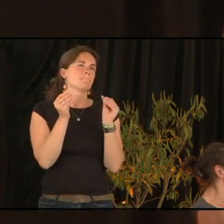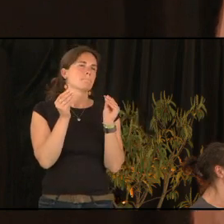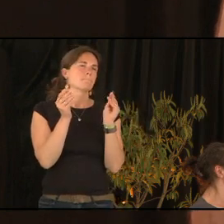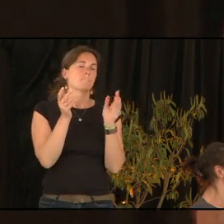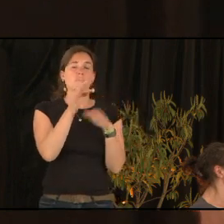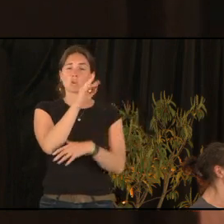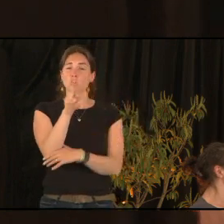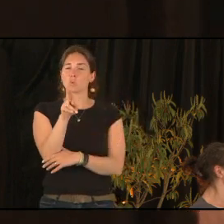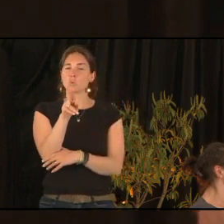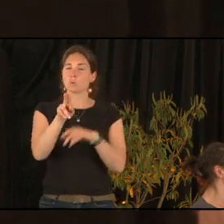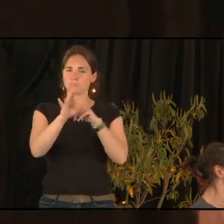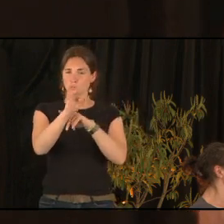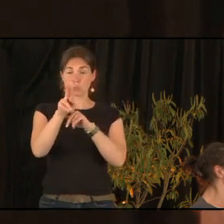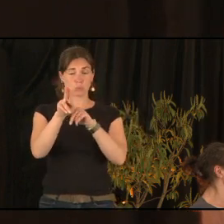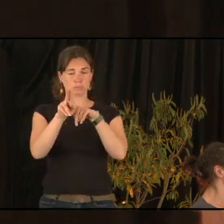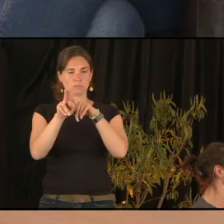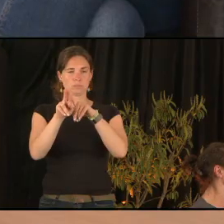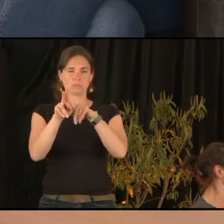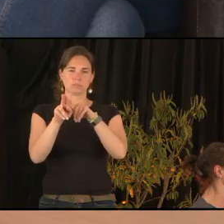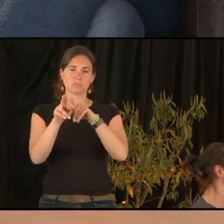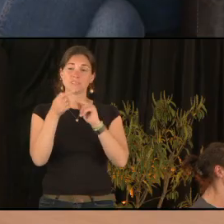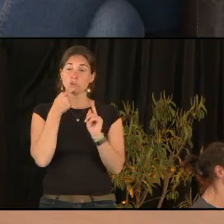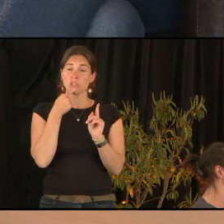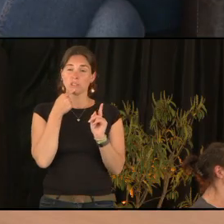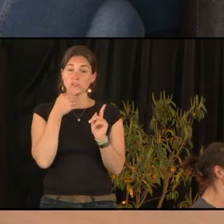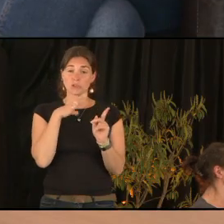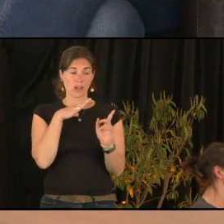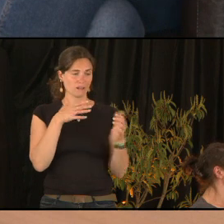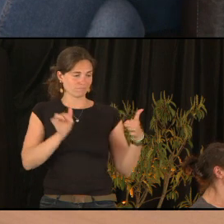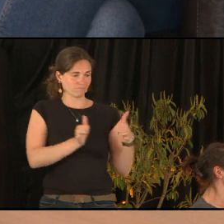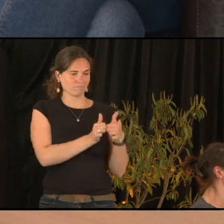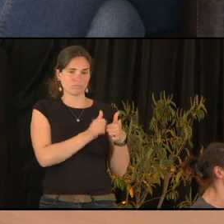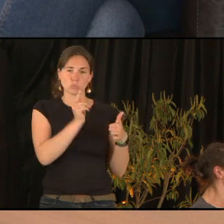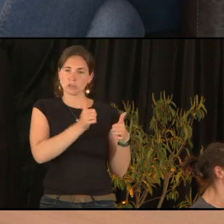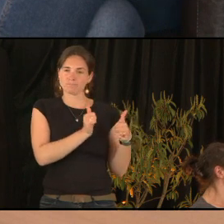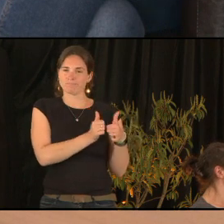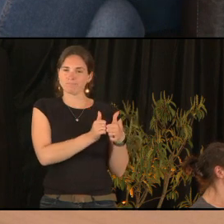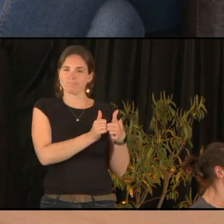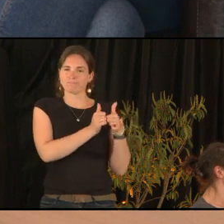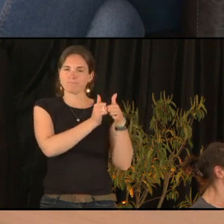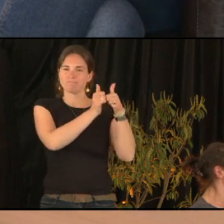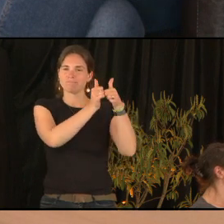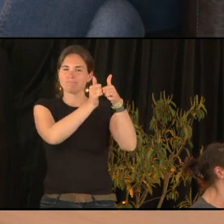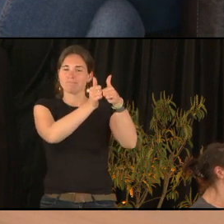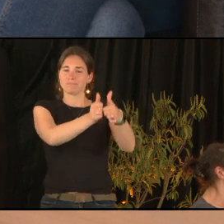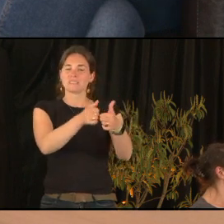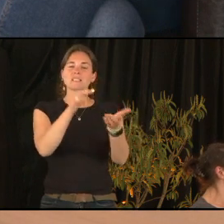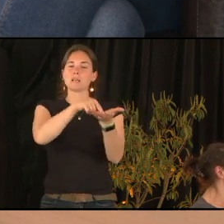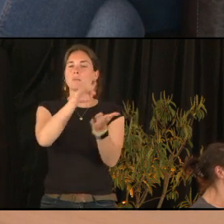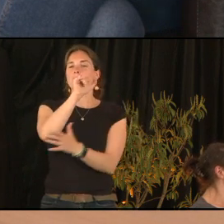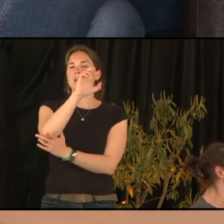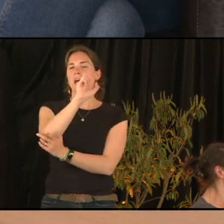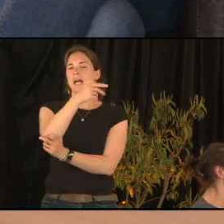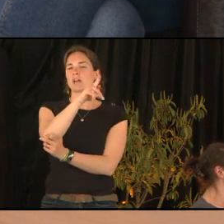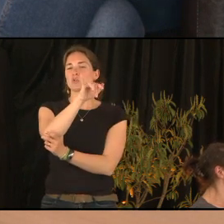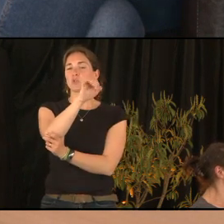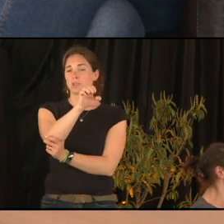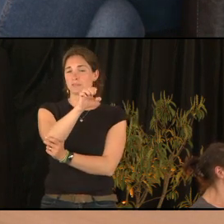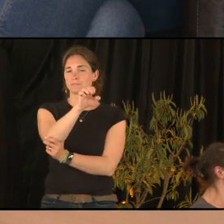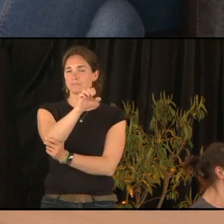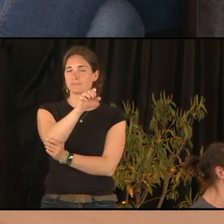pour ce personnage-là, j'ai fait beaucoup de recherches. Il s'est inspiré par des biographies de chercheurs réels, par toute la connaissance de plantes,